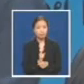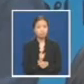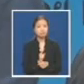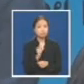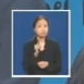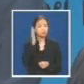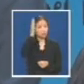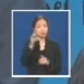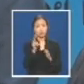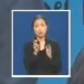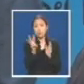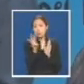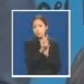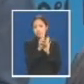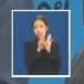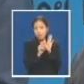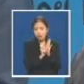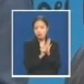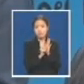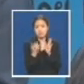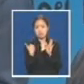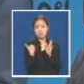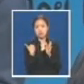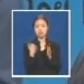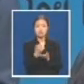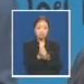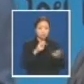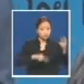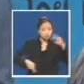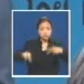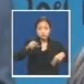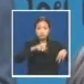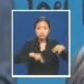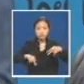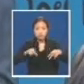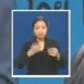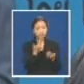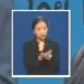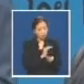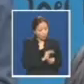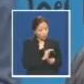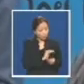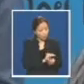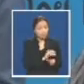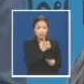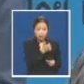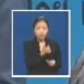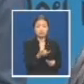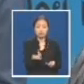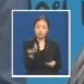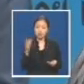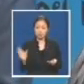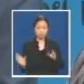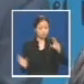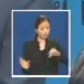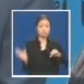ยและสามารถที่จะดูแลว่าพี่น้องประชาชนนั้นสามารถที่จะออมเงินและสมทบเงินได้จริง